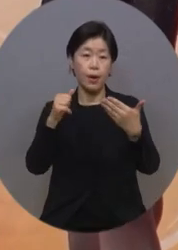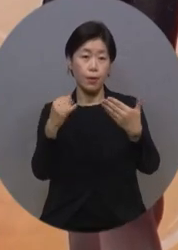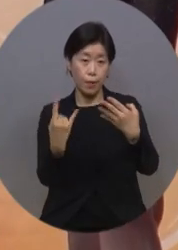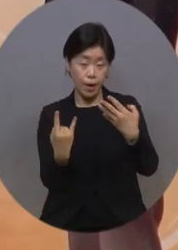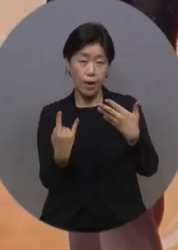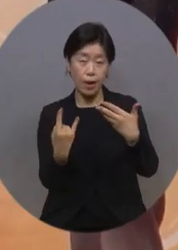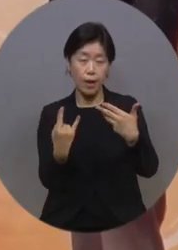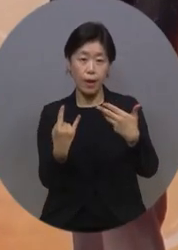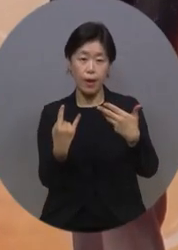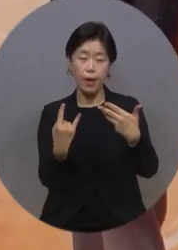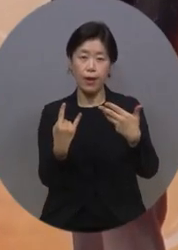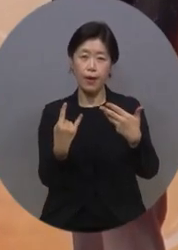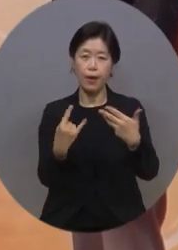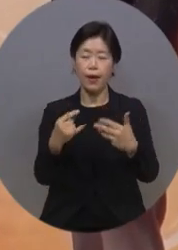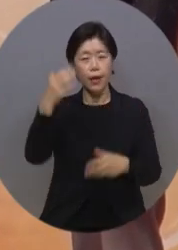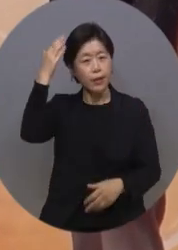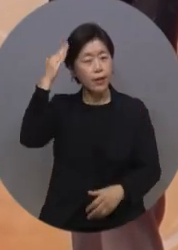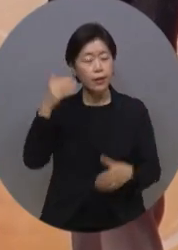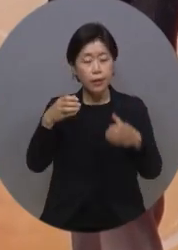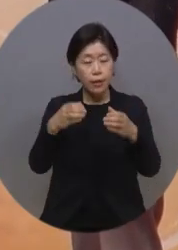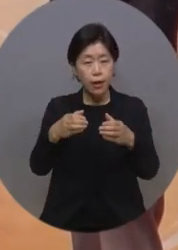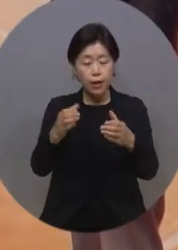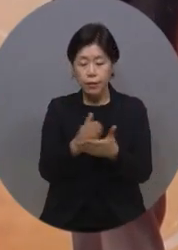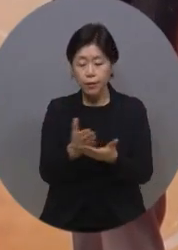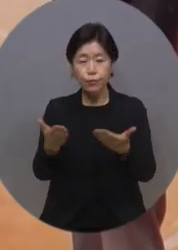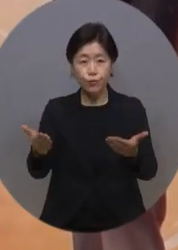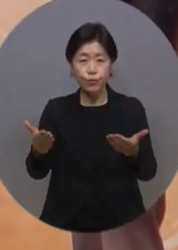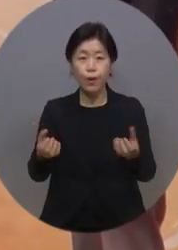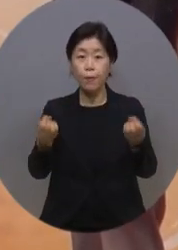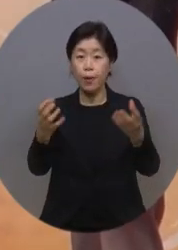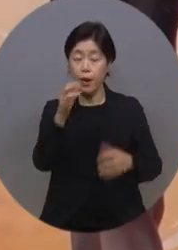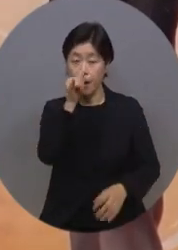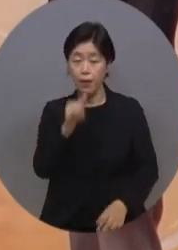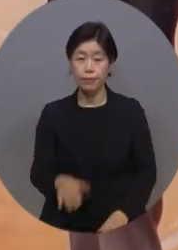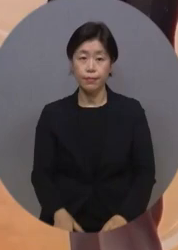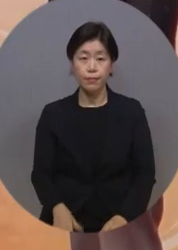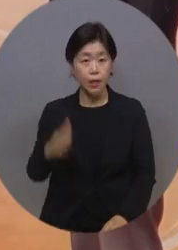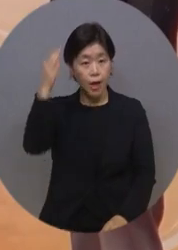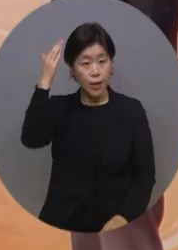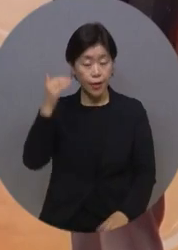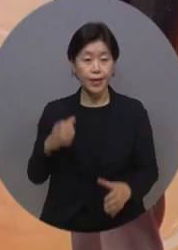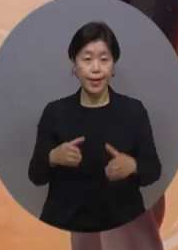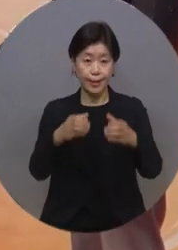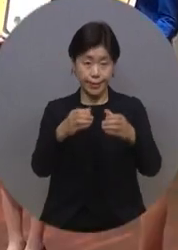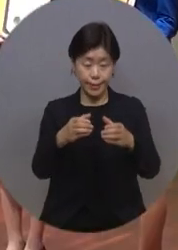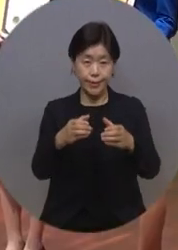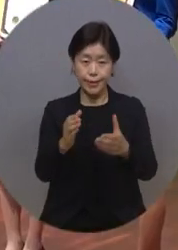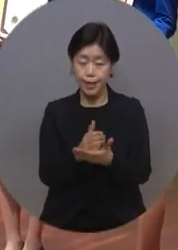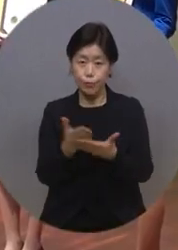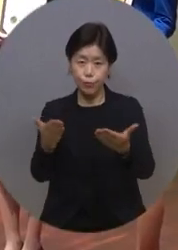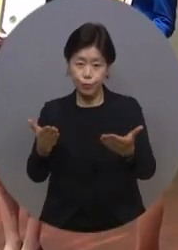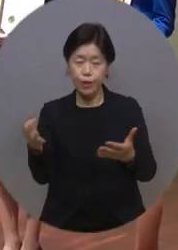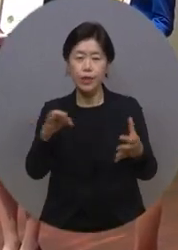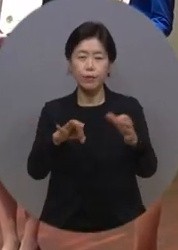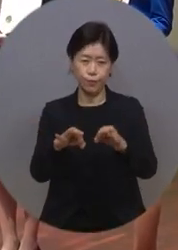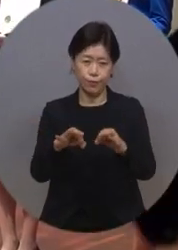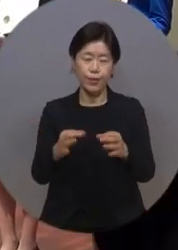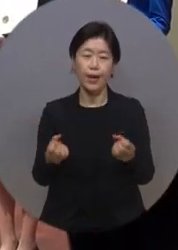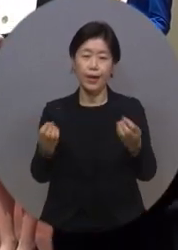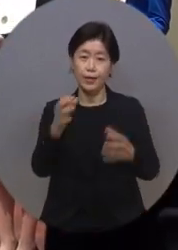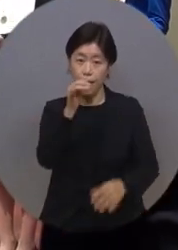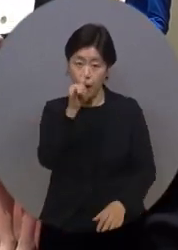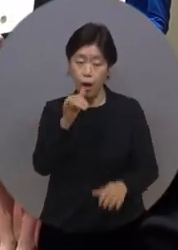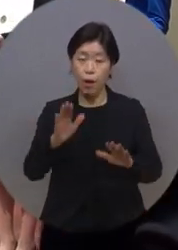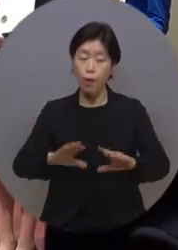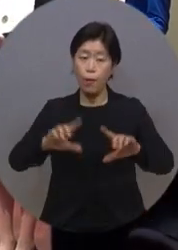온도 연탄 나눔 발대식이 성황리에 개최되었습니다. 연탄 나눔 발대식은 연탄 기부 모금 행사로 올해로 벌써